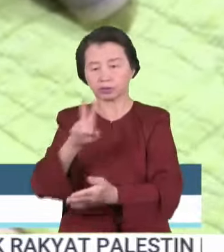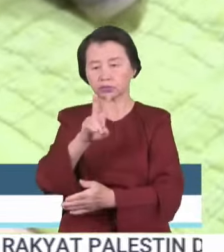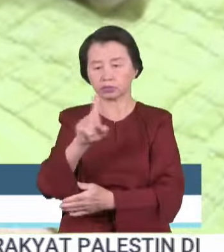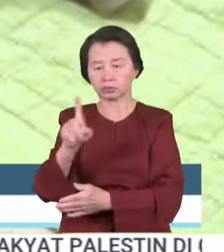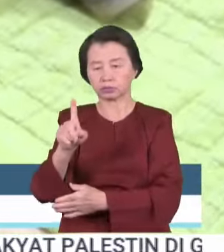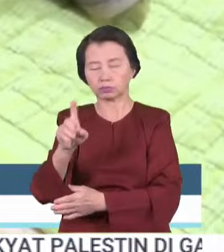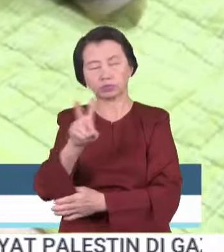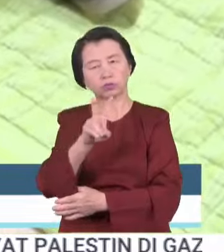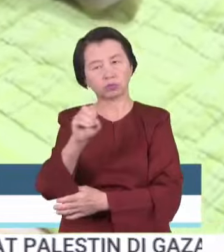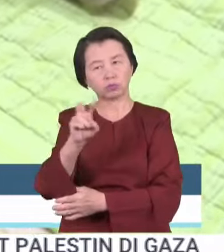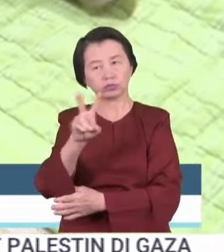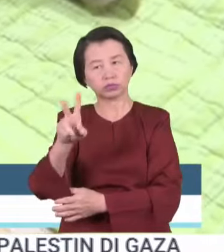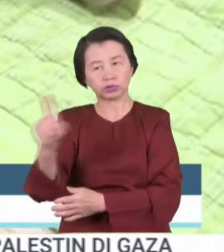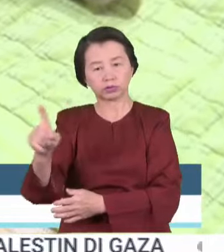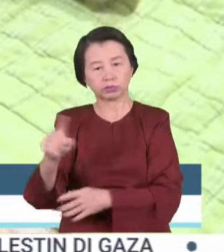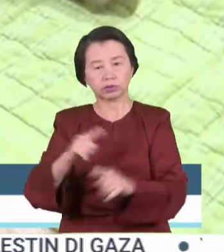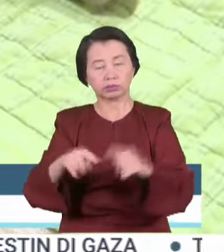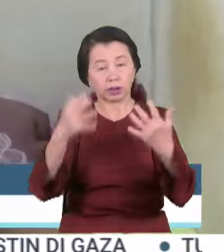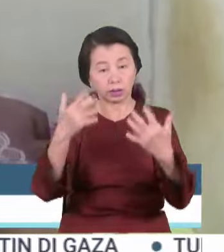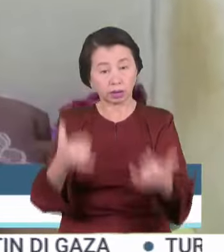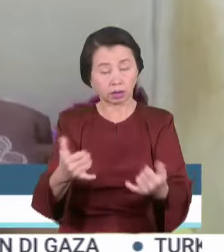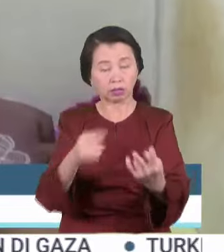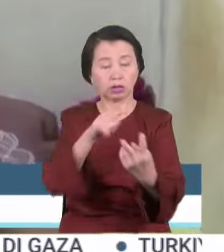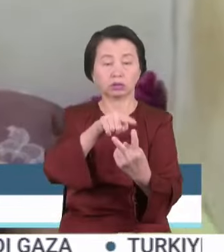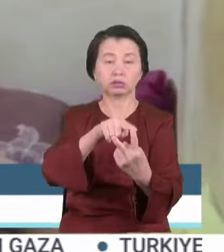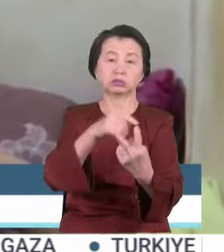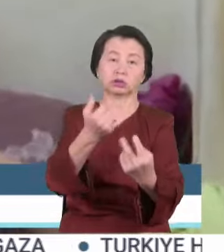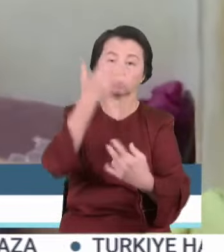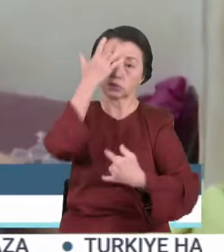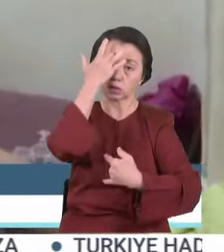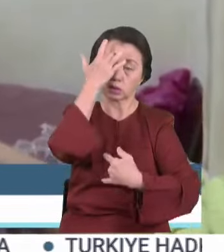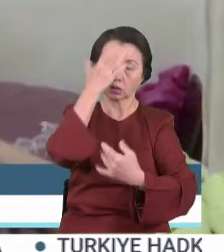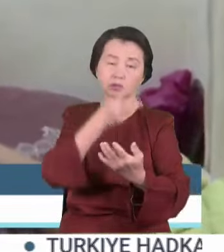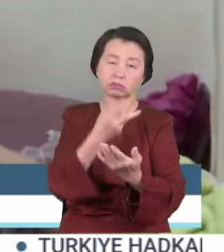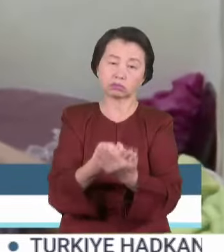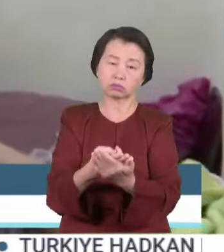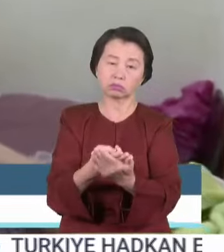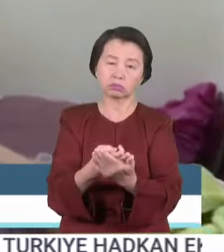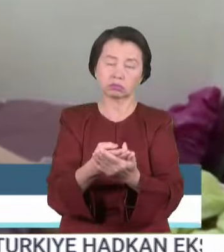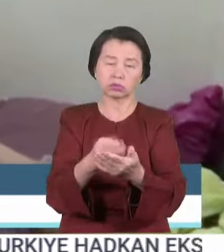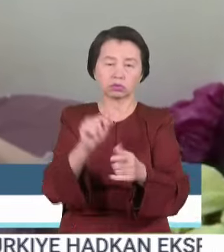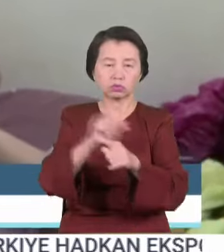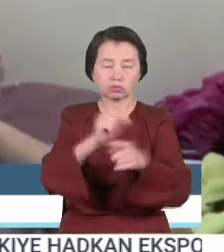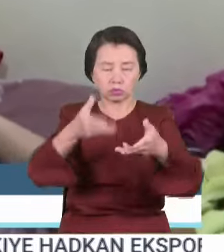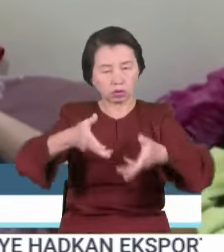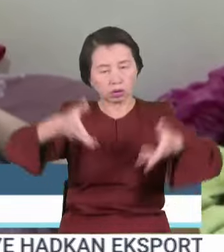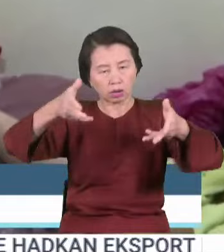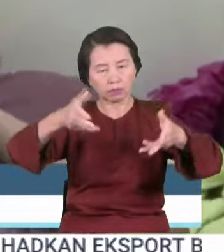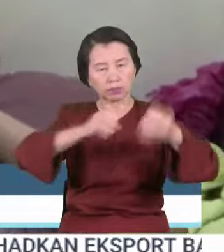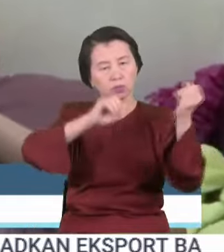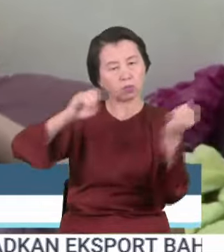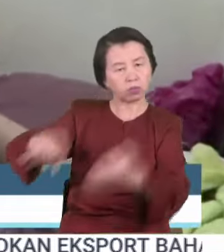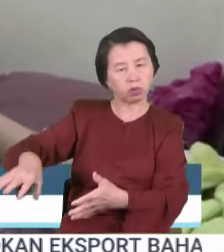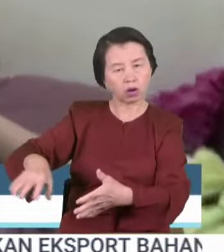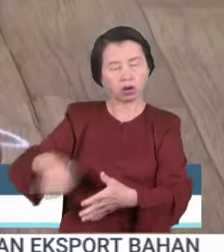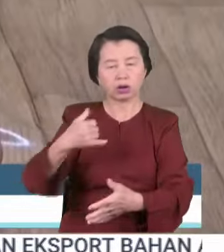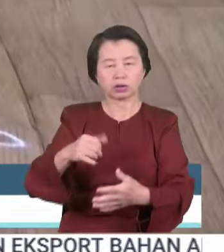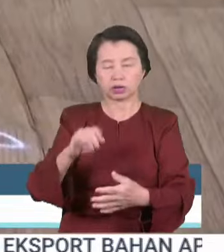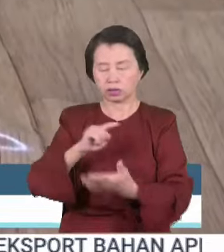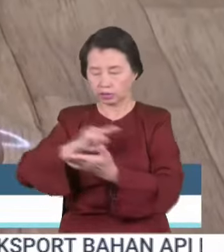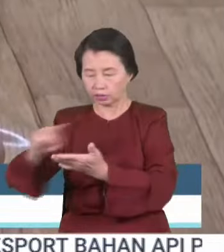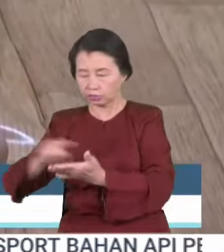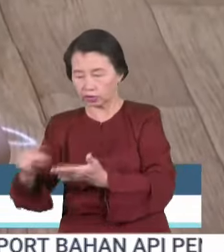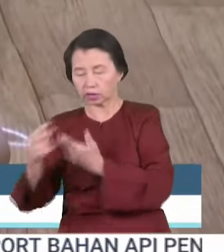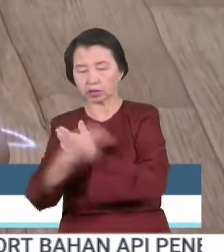2021. Namun kini, Azim hanya terlantar menggunakan lampin pakai buang. Bantuan daripada Lembaga Zakat Negeri